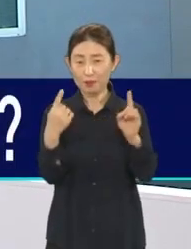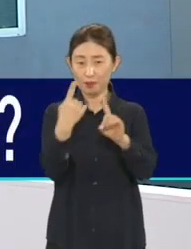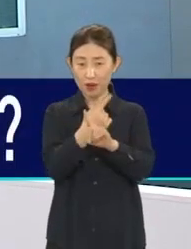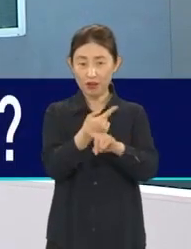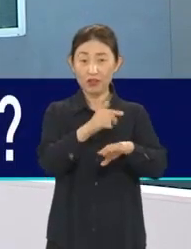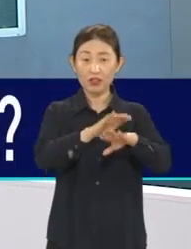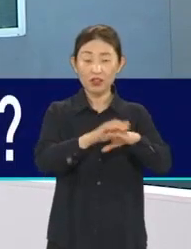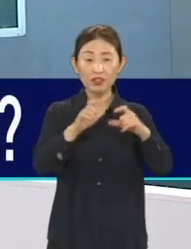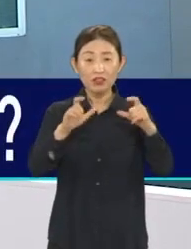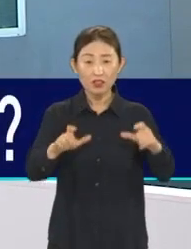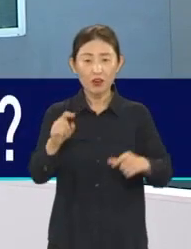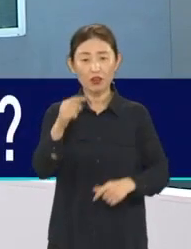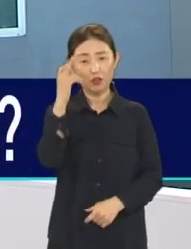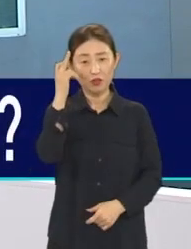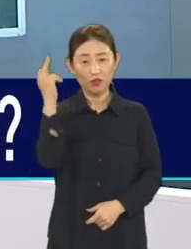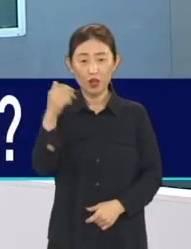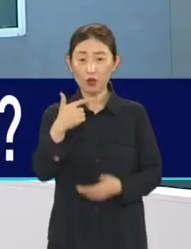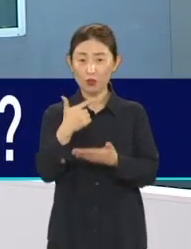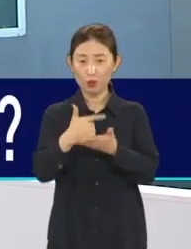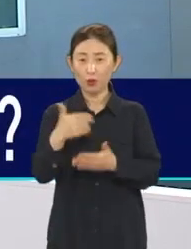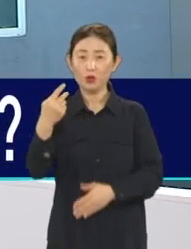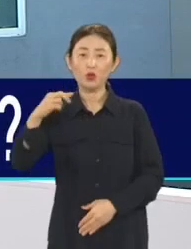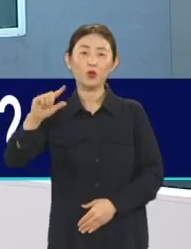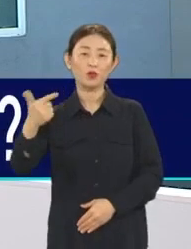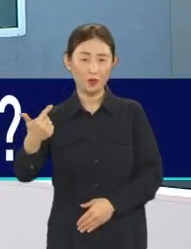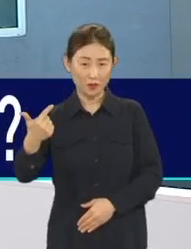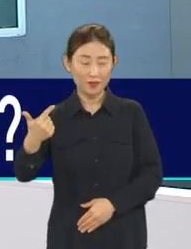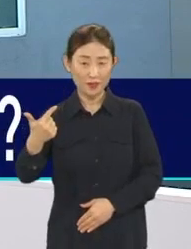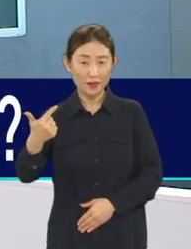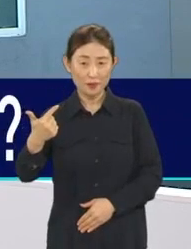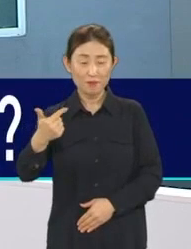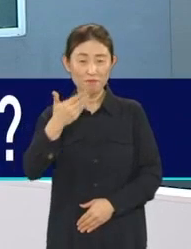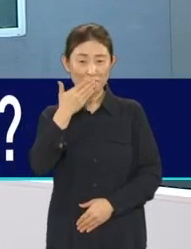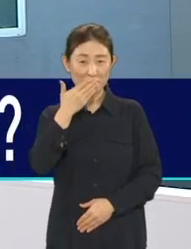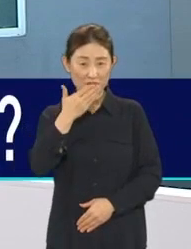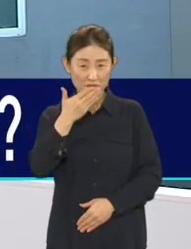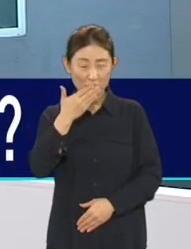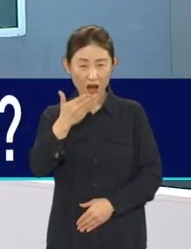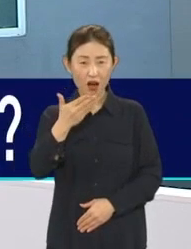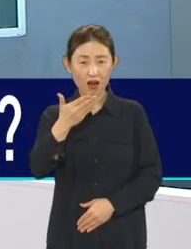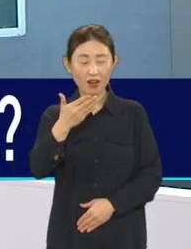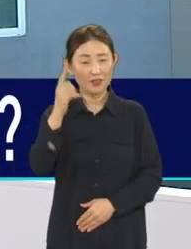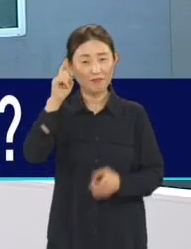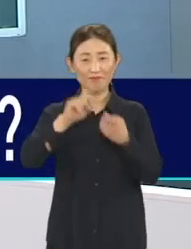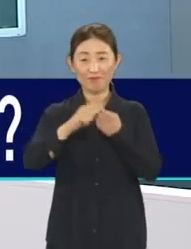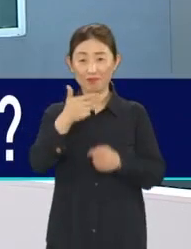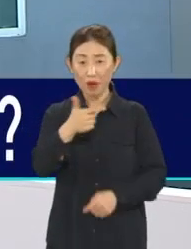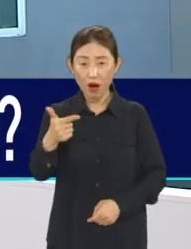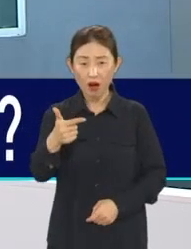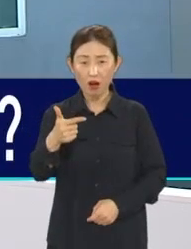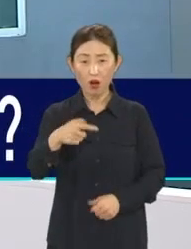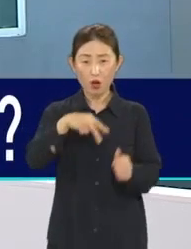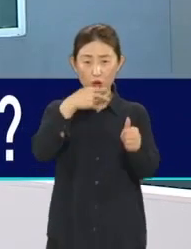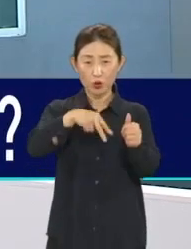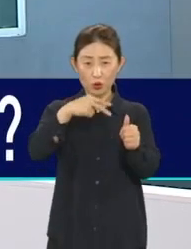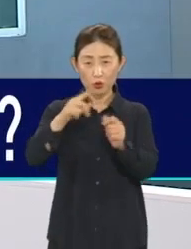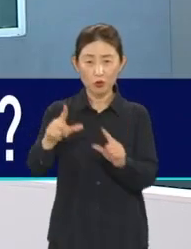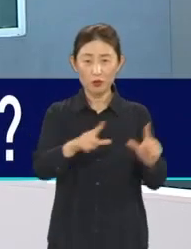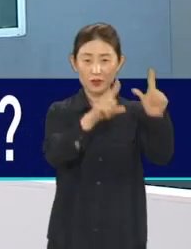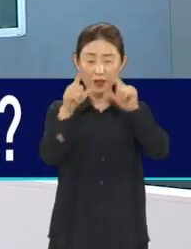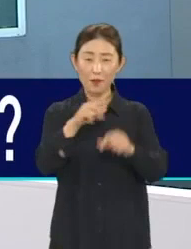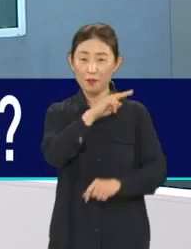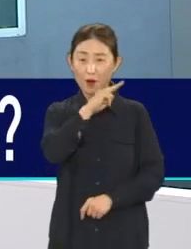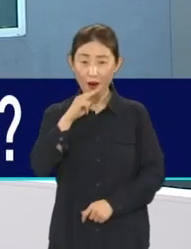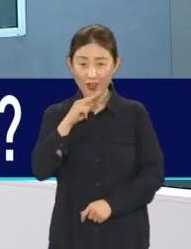완화하면서 대전에서는 둔산과 노은, 송천 지구가 포함돼 관심이 모아지고 있습니다. 특히 교육생활 인프라가